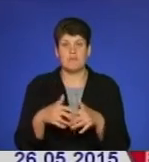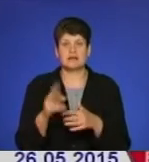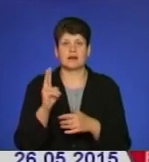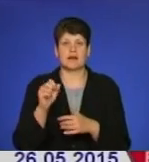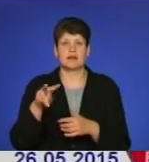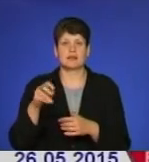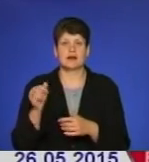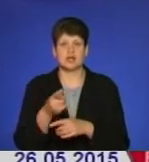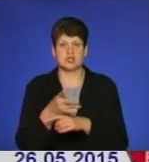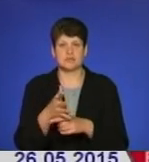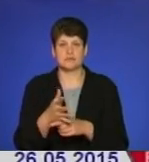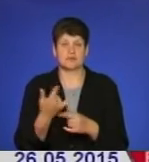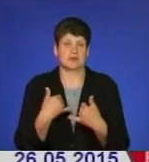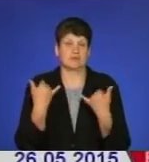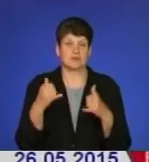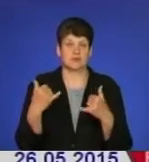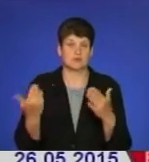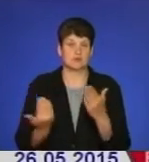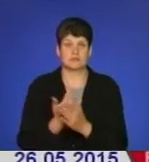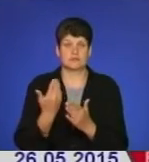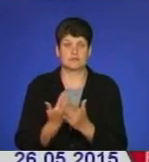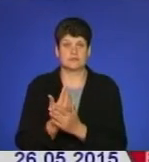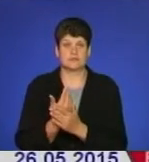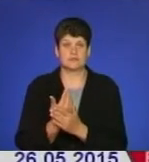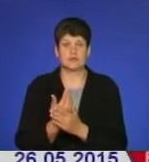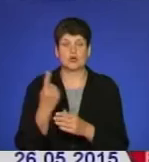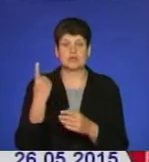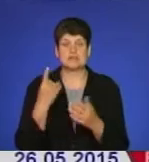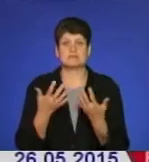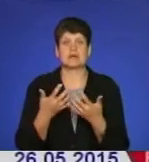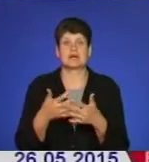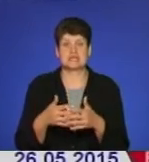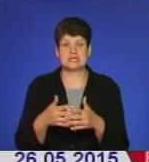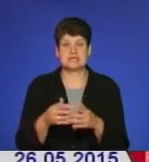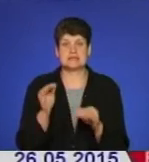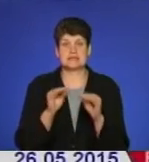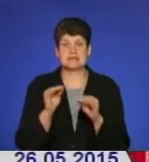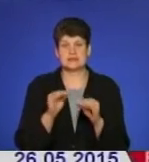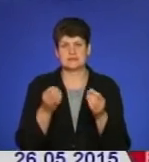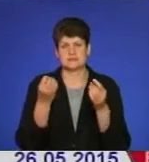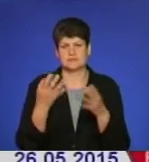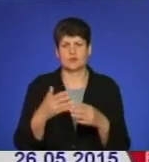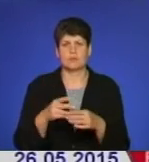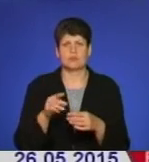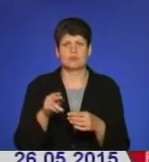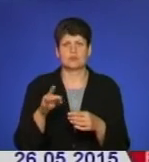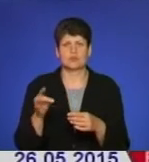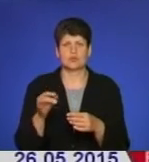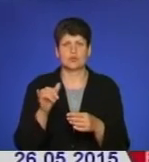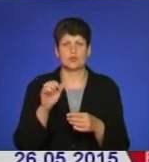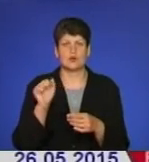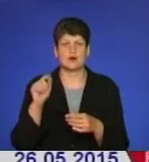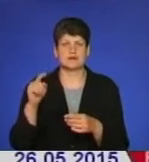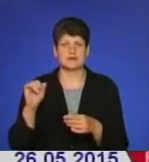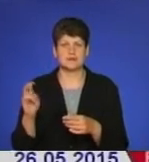Тернопільські кулібини продовжують дивувати своїми розробками. Один з механізмів, скажімо, складається з звичайної пружини від УАЗіка.